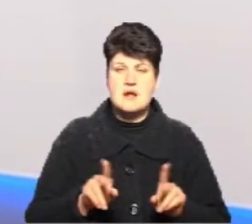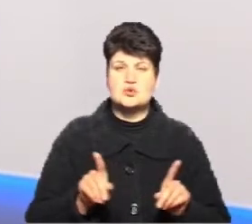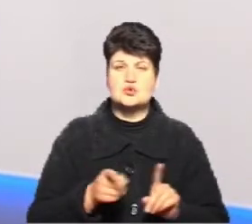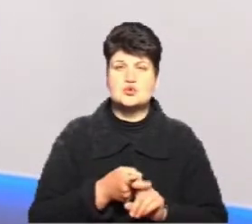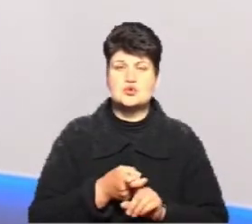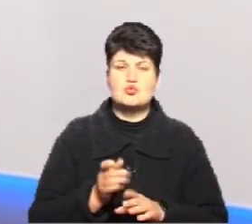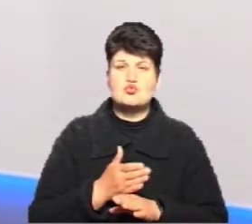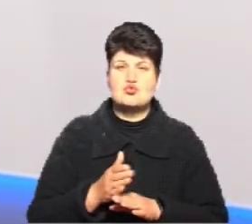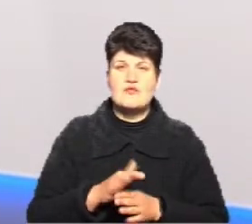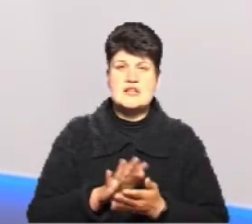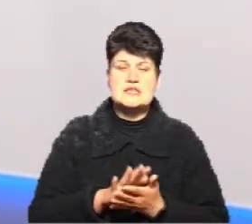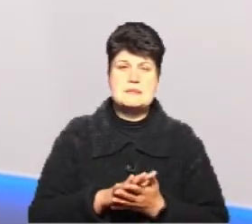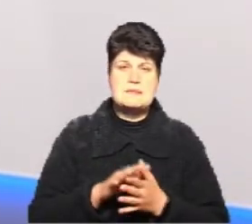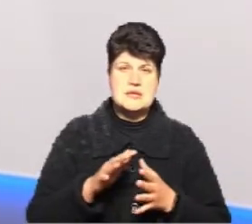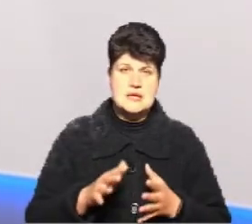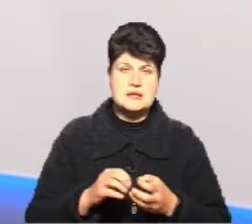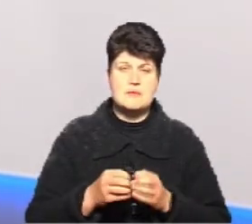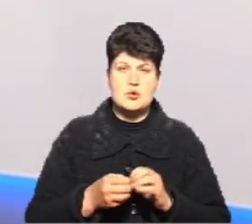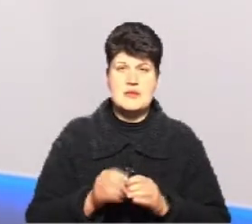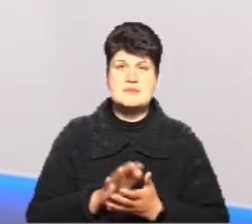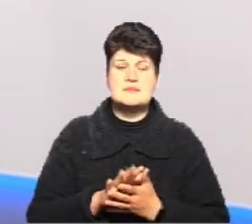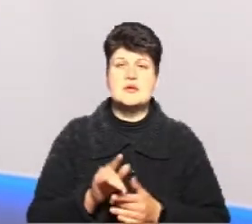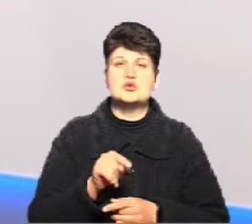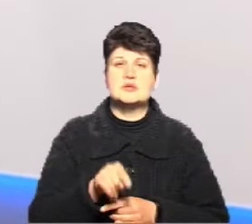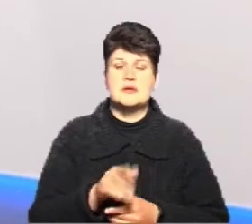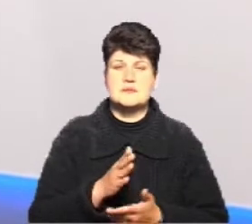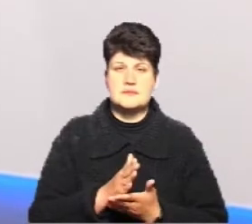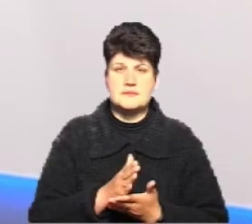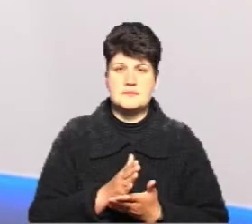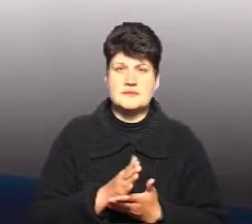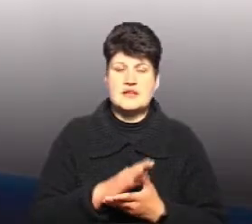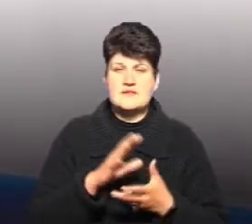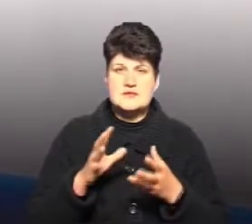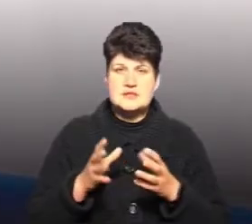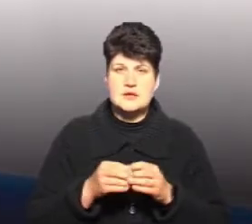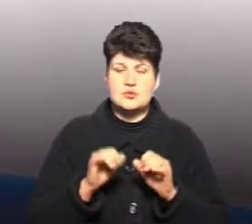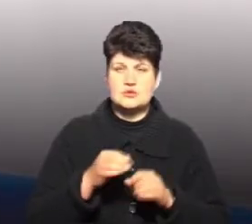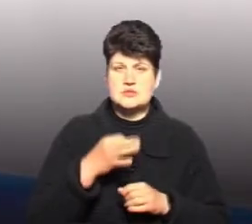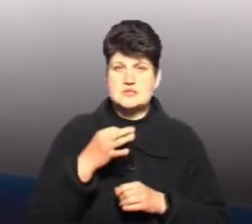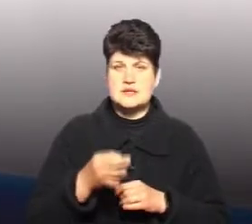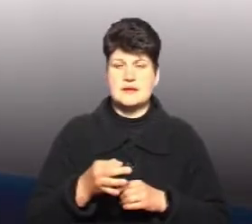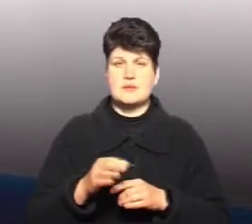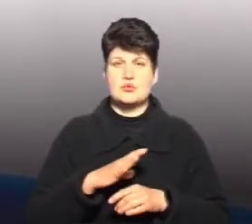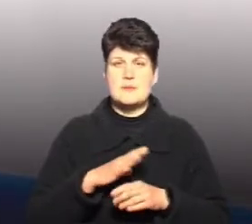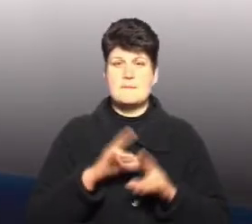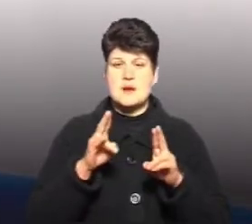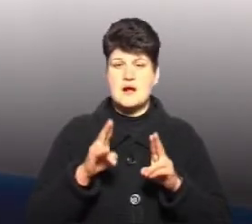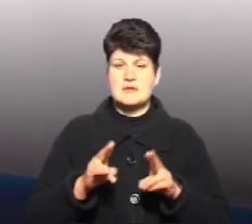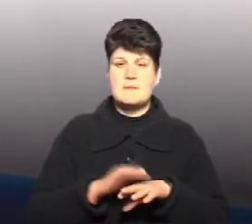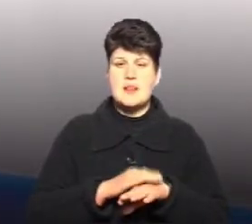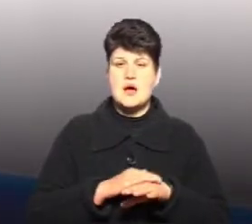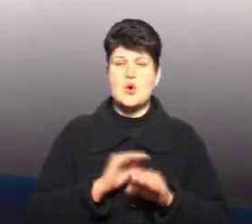взагалі проблеми сміття, що в них йде, про що? Ну, тут взагалі, тут можна сказати не тільки правила по благоустрою, це там поведінка з твердими побутовими відходами,